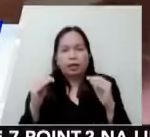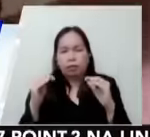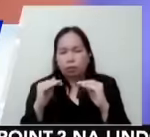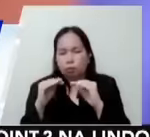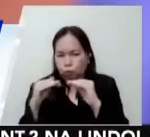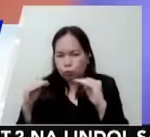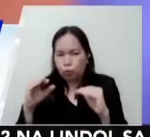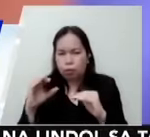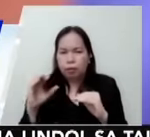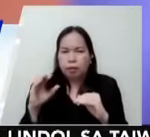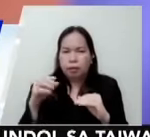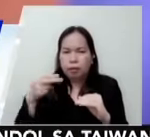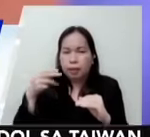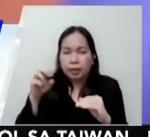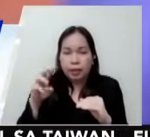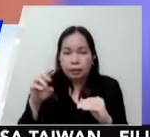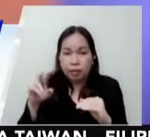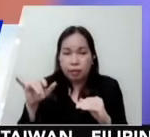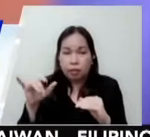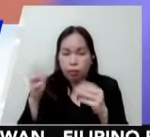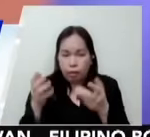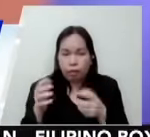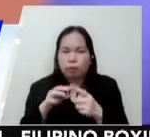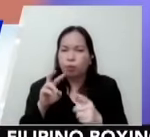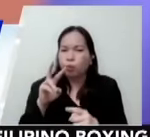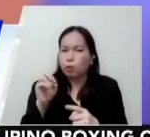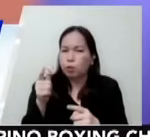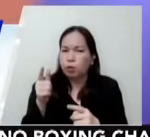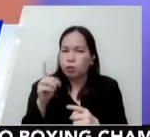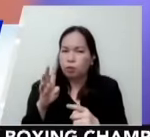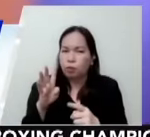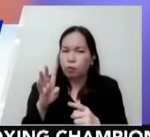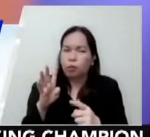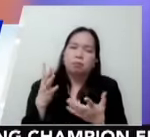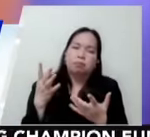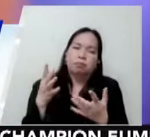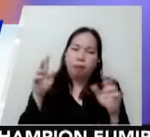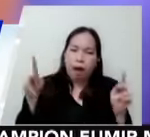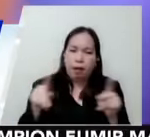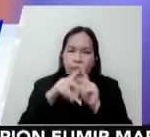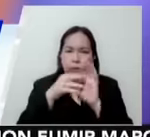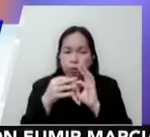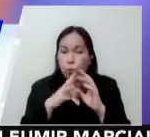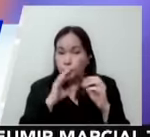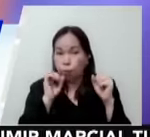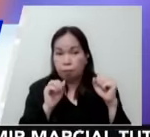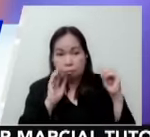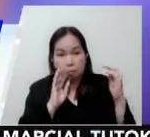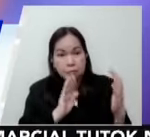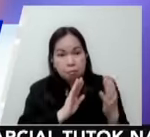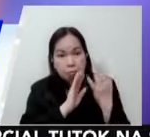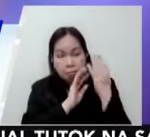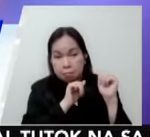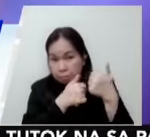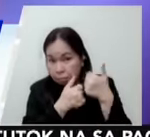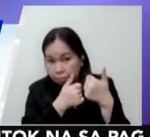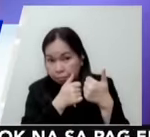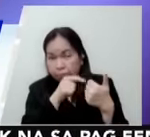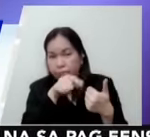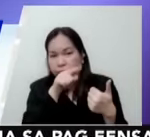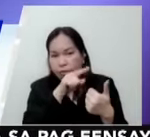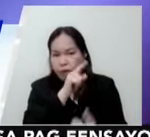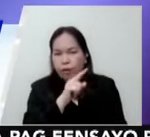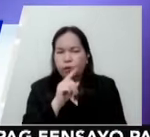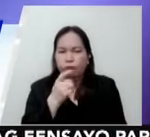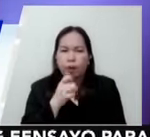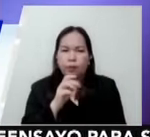Olympics. Kabilang sa posible niyang makaharap sa boxing ring, ang Ukrainian boxer na si Oleksandr Kaizniak na